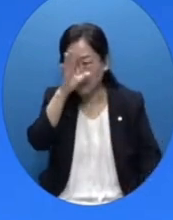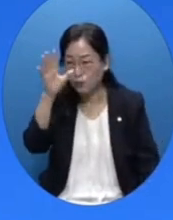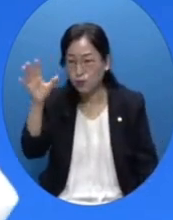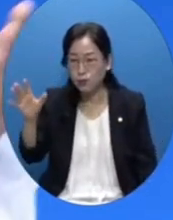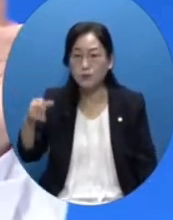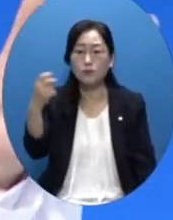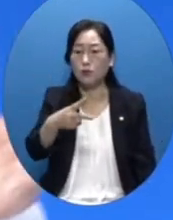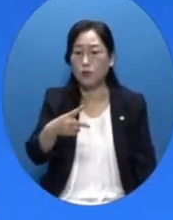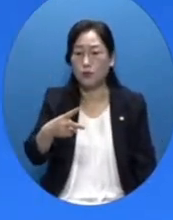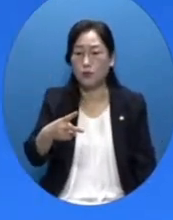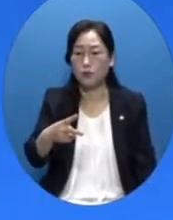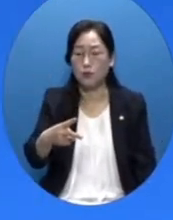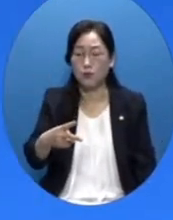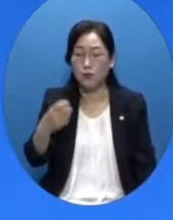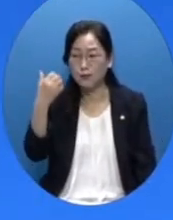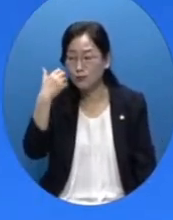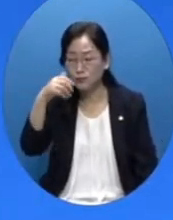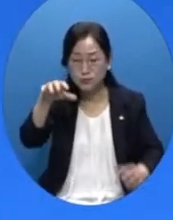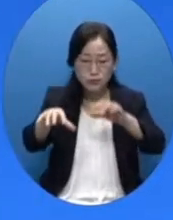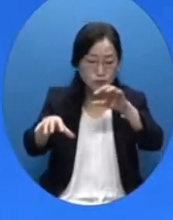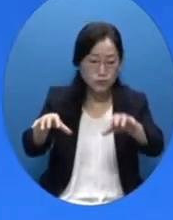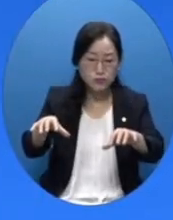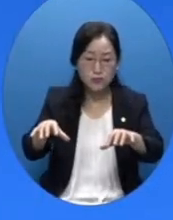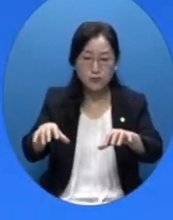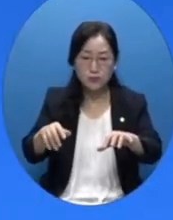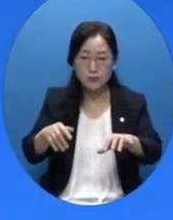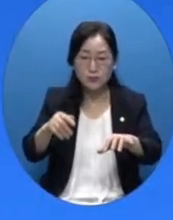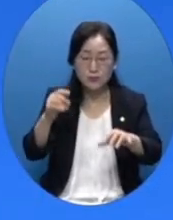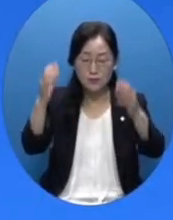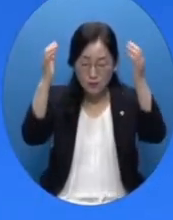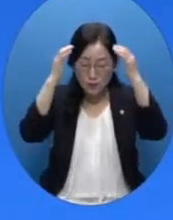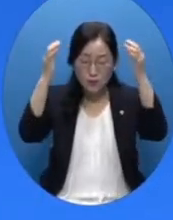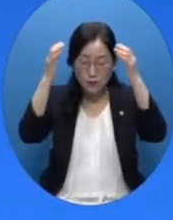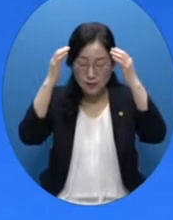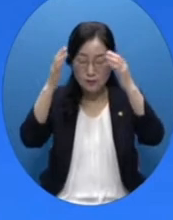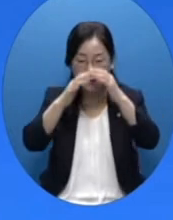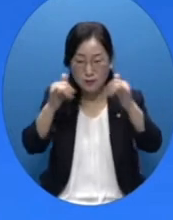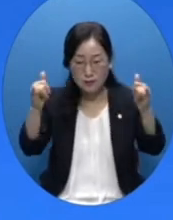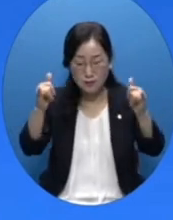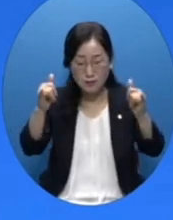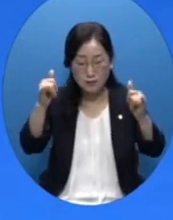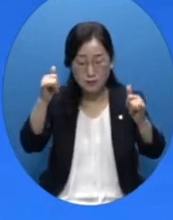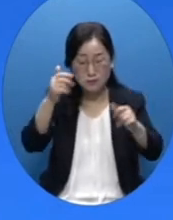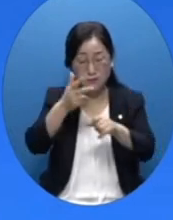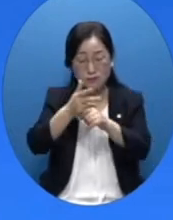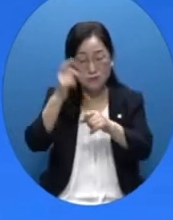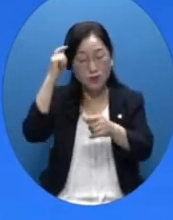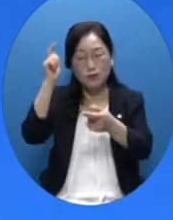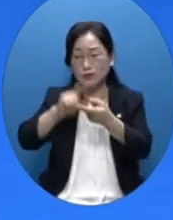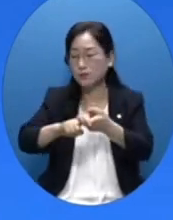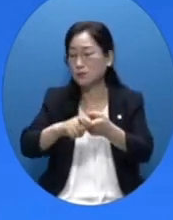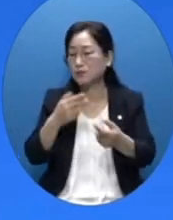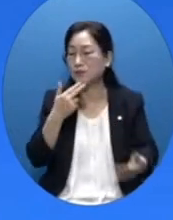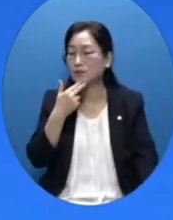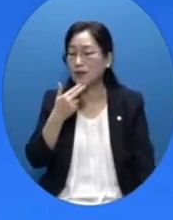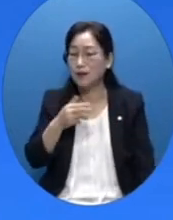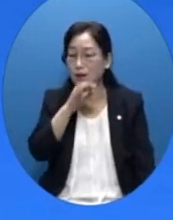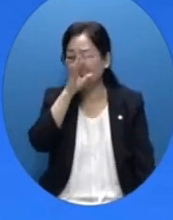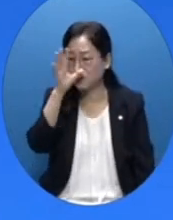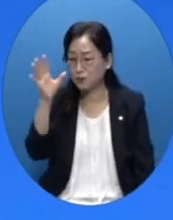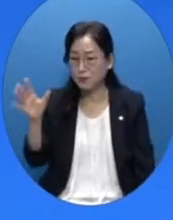뿐만 아니라 우리 주 일간 의 고난 당하는 이웃을 때만 예술 향한 관심도 사서